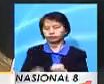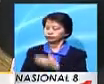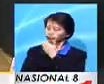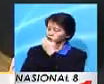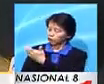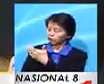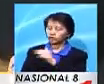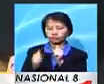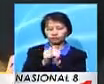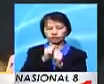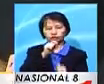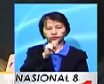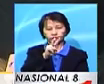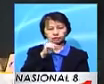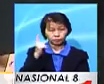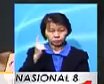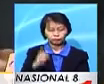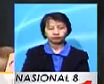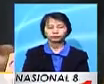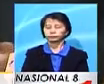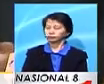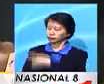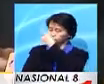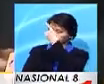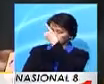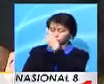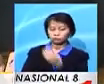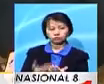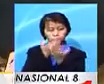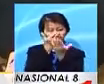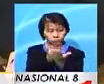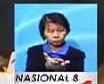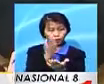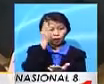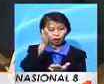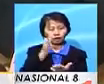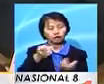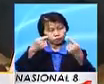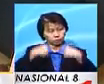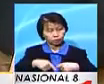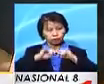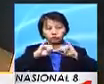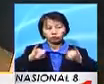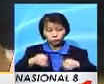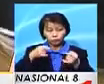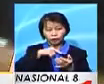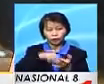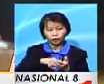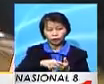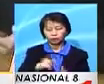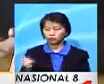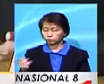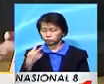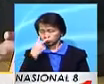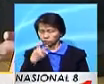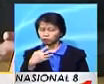TV1. Baik, pemula sekali Dato', melihat kepada pembentangan akan datang, mungkin adakah kementerian melihat akan ada lagi